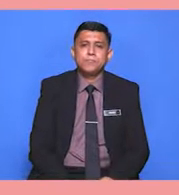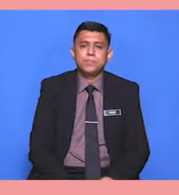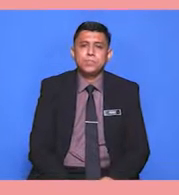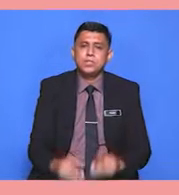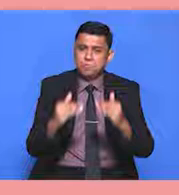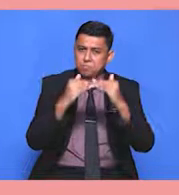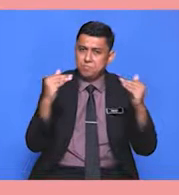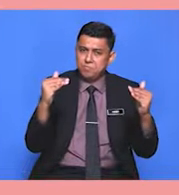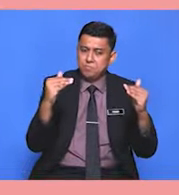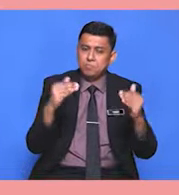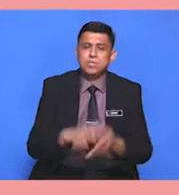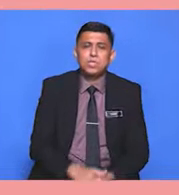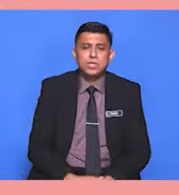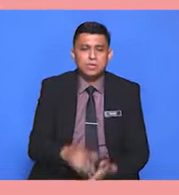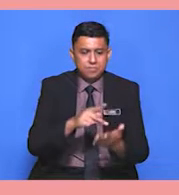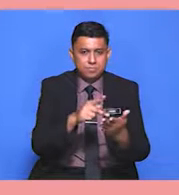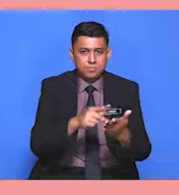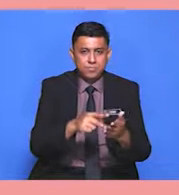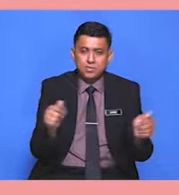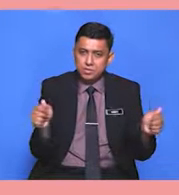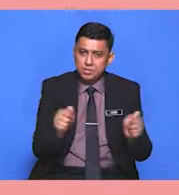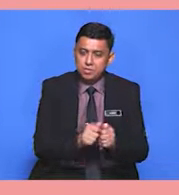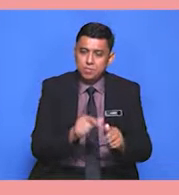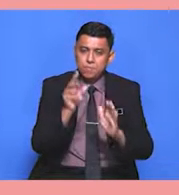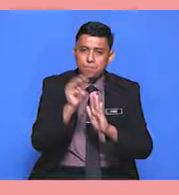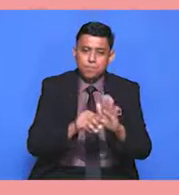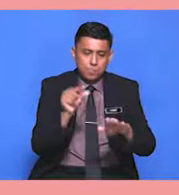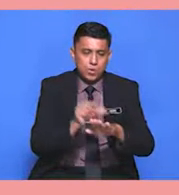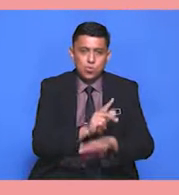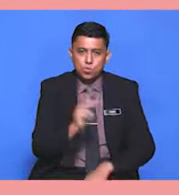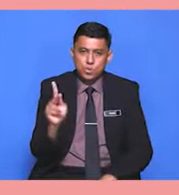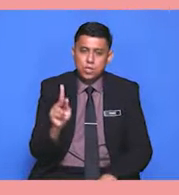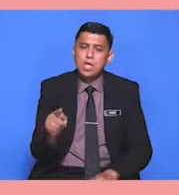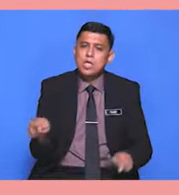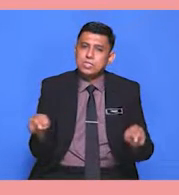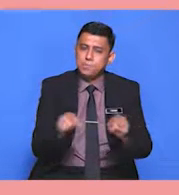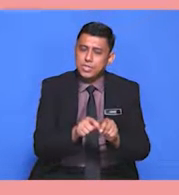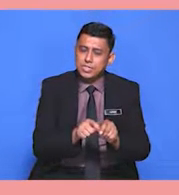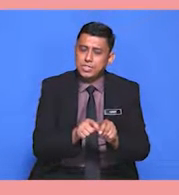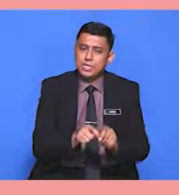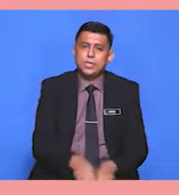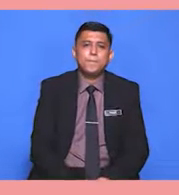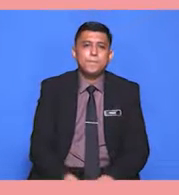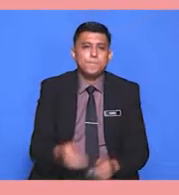Kadar inflasi dihitung dengan menggunakan formula seperti berikut.